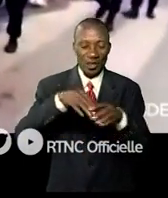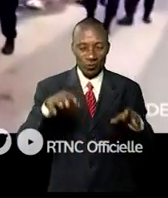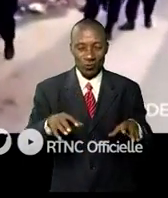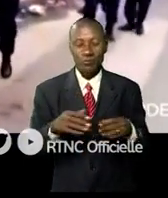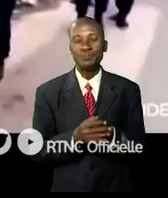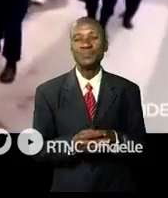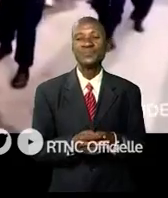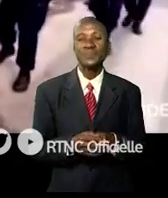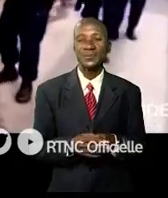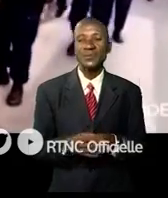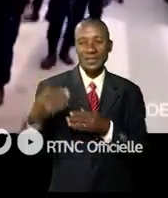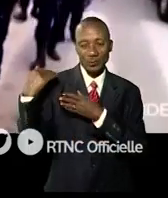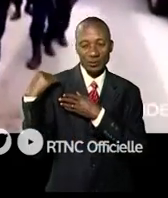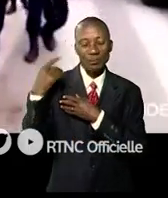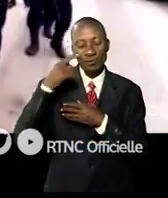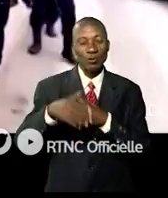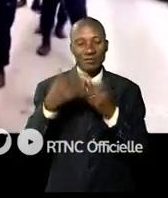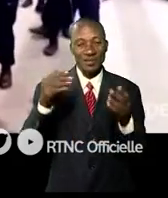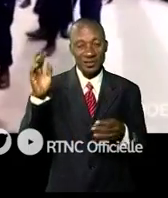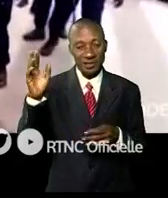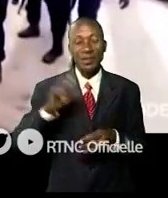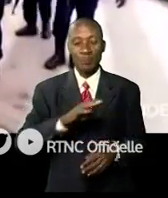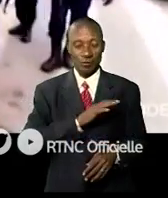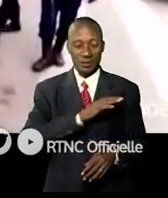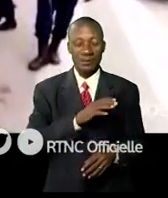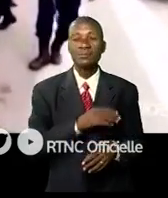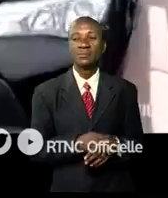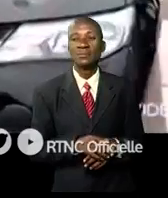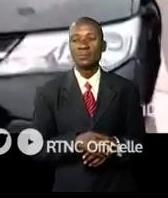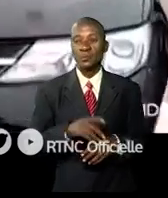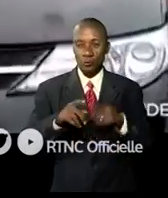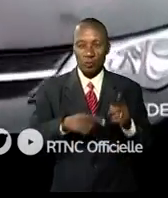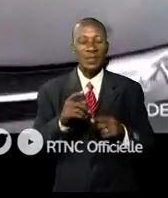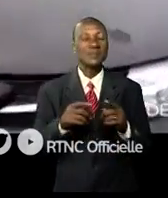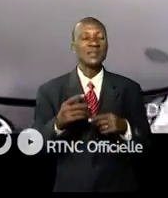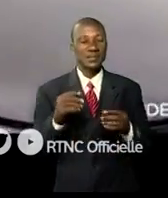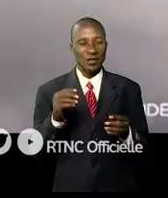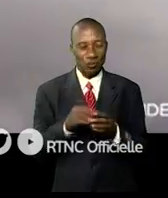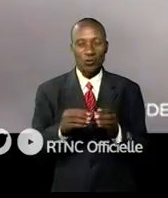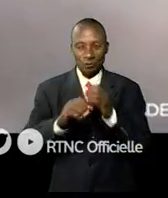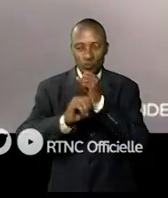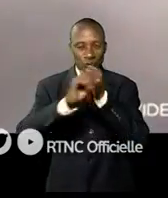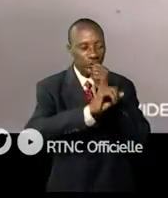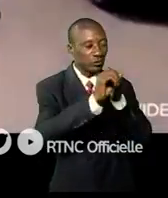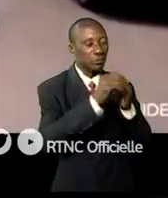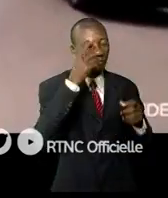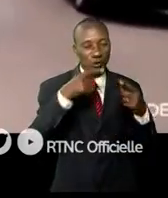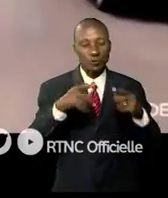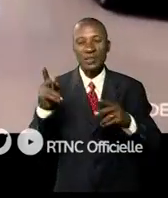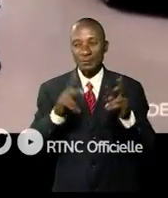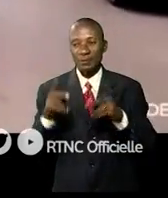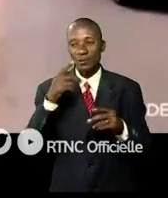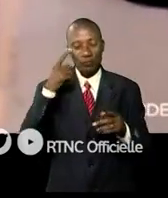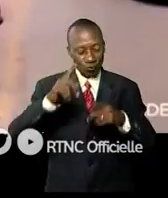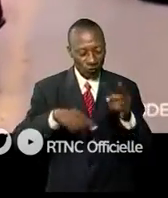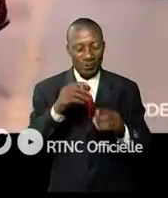de Kinshasa, s'en va en guerre contre le non-respect de l'application des gestes barrières, des luttes contre ce fléau sanitaire mondial, surtout le refus du